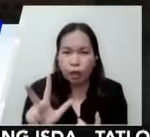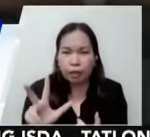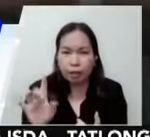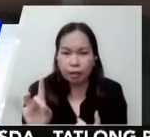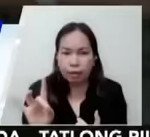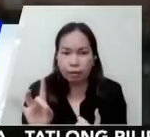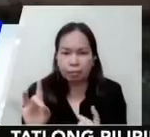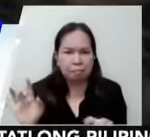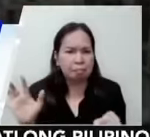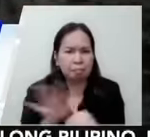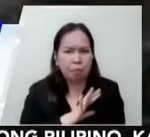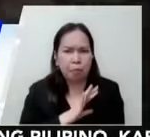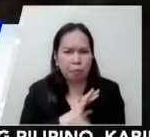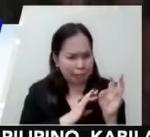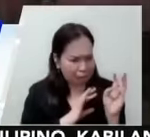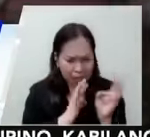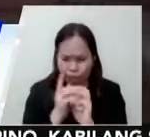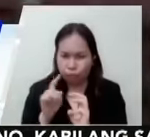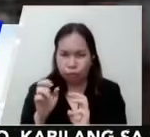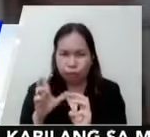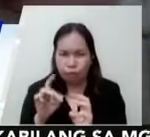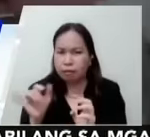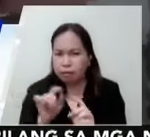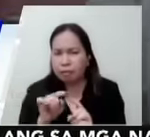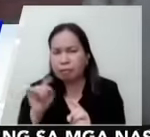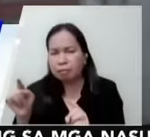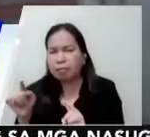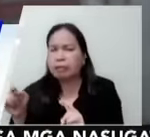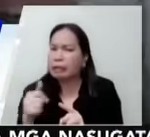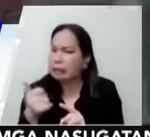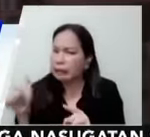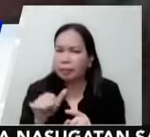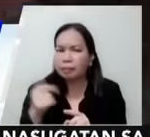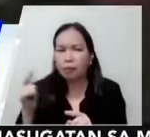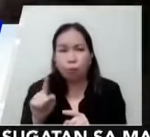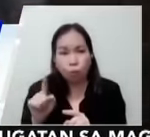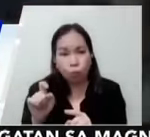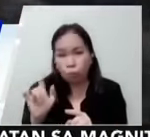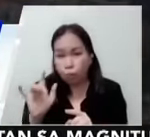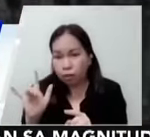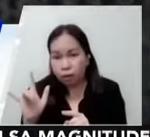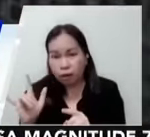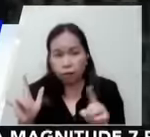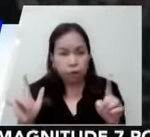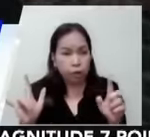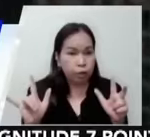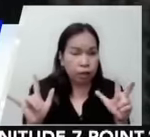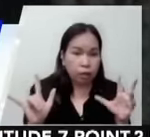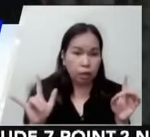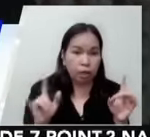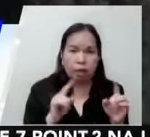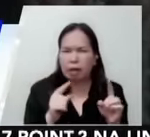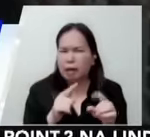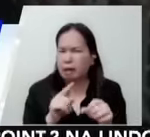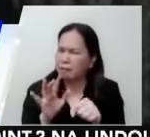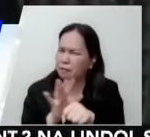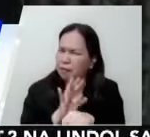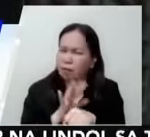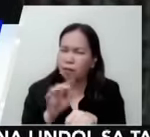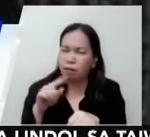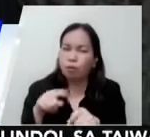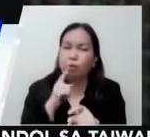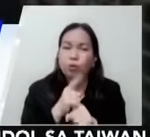ito, pang-anim lang dapat. Pero sa ngayon, may 125. Pinakamasikip sa seldang ito na pang-sampu